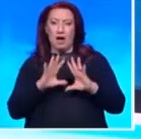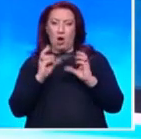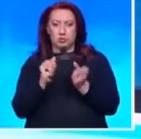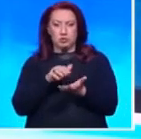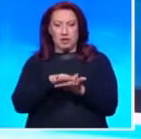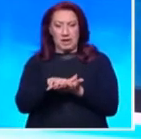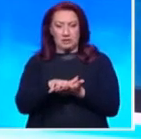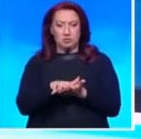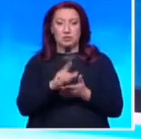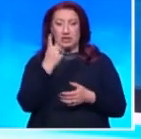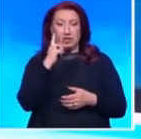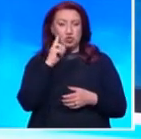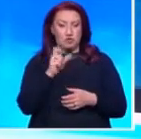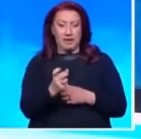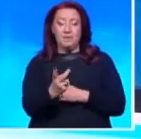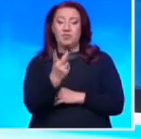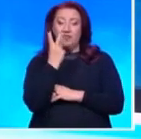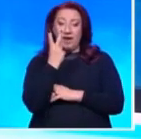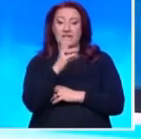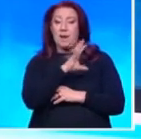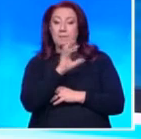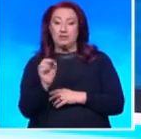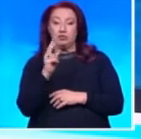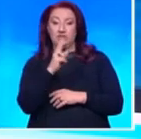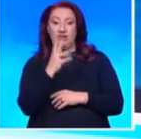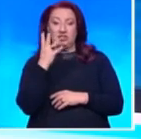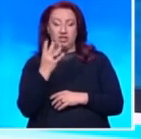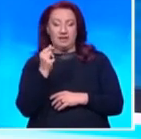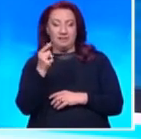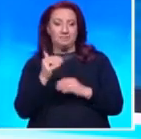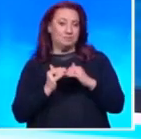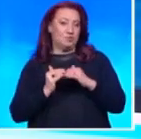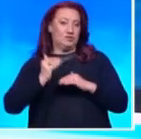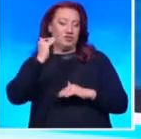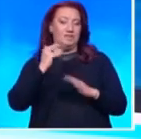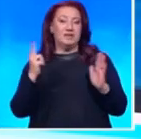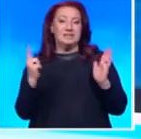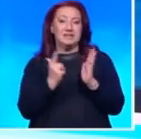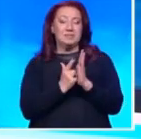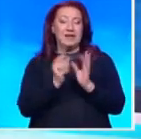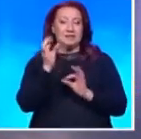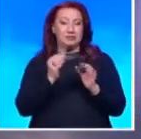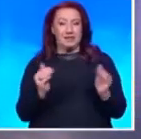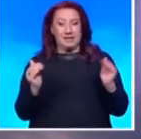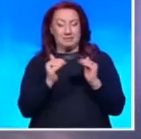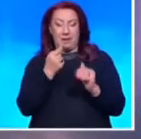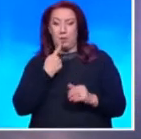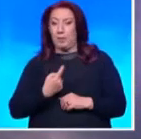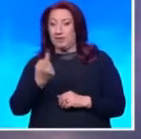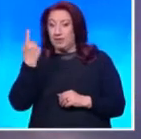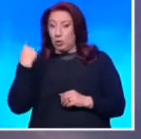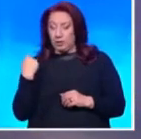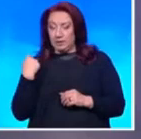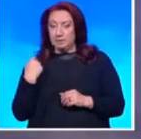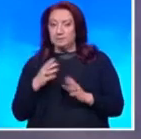е 2524 лева. Сумата расте с 17,4% спрямо година по-рано. Най-голям дял